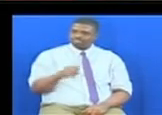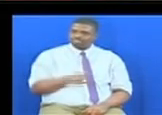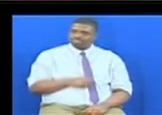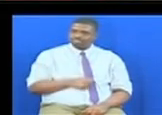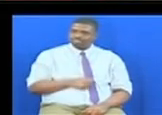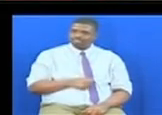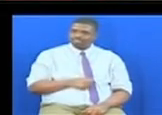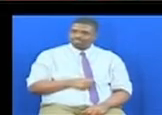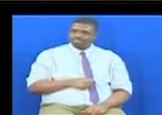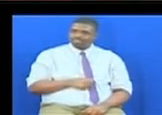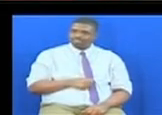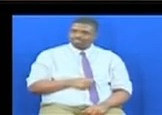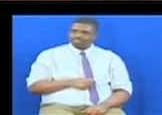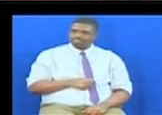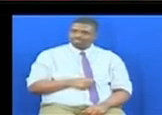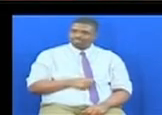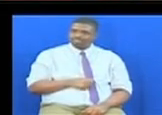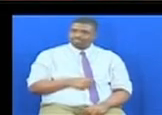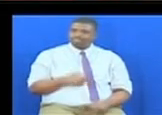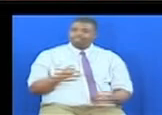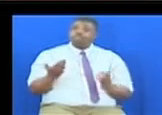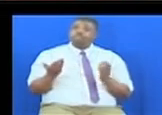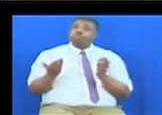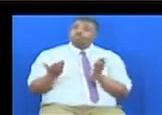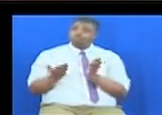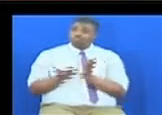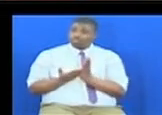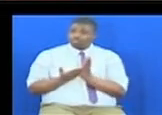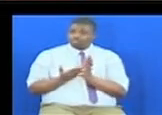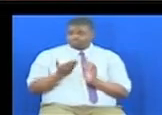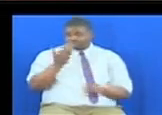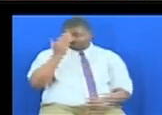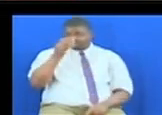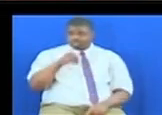Kwa hiyo niwaombe, na kama